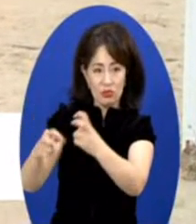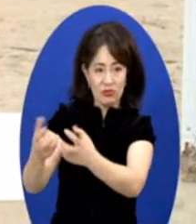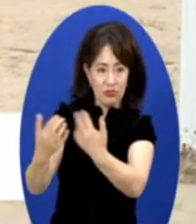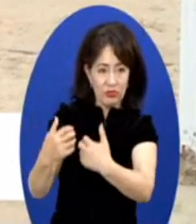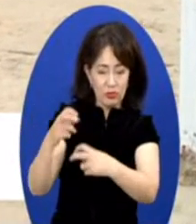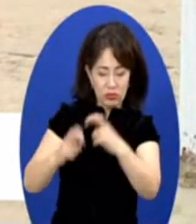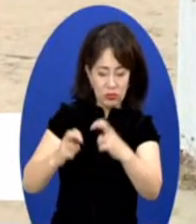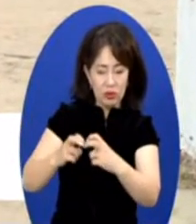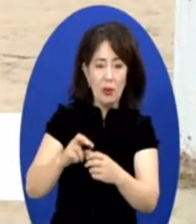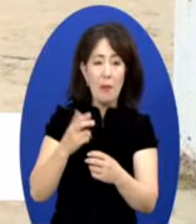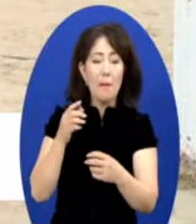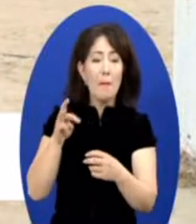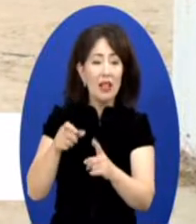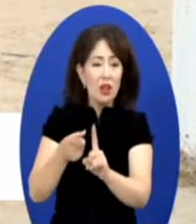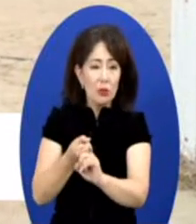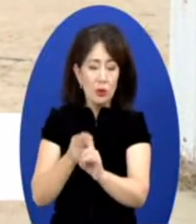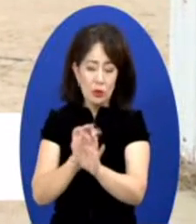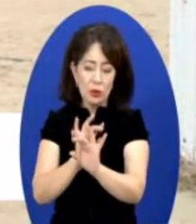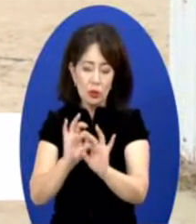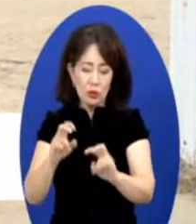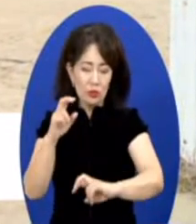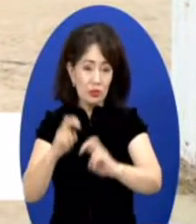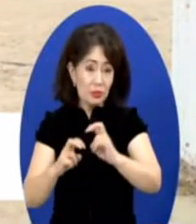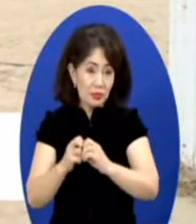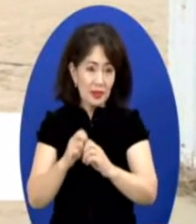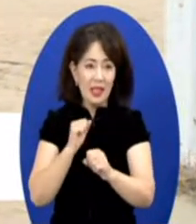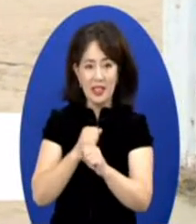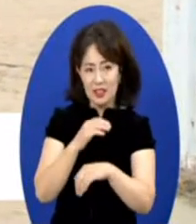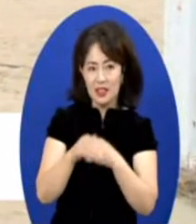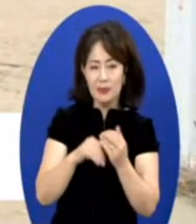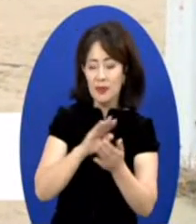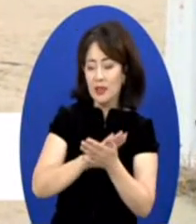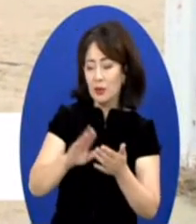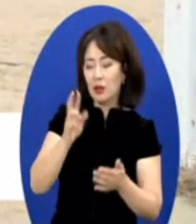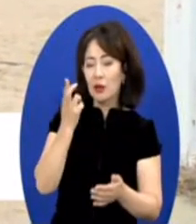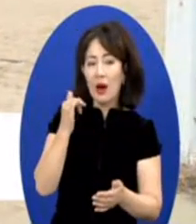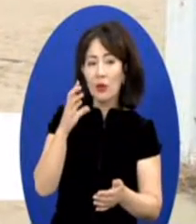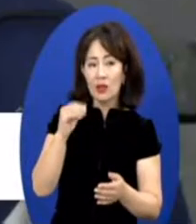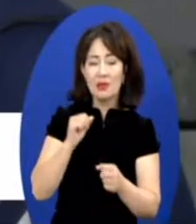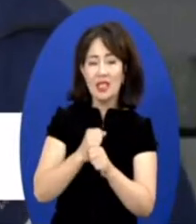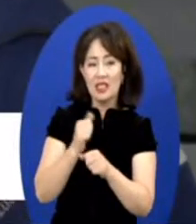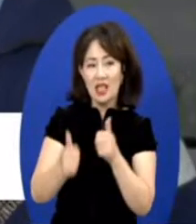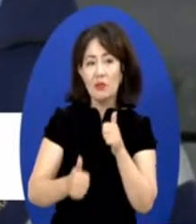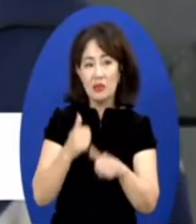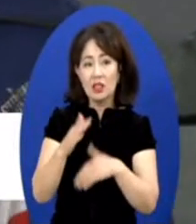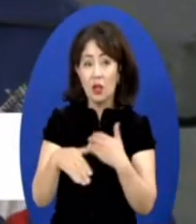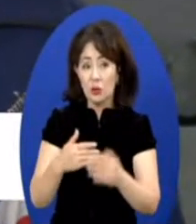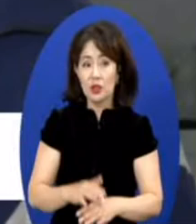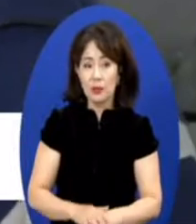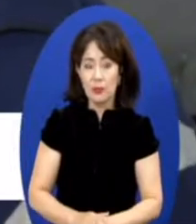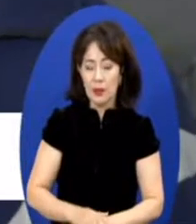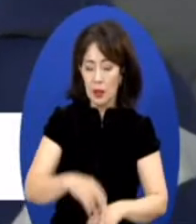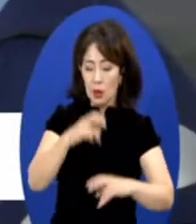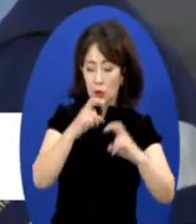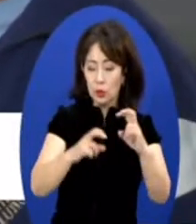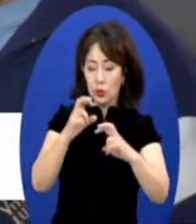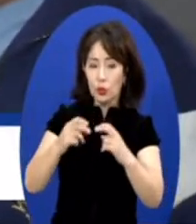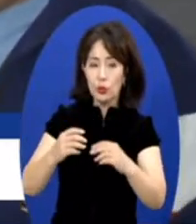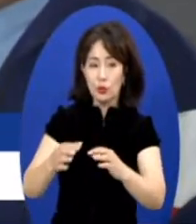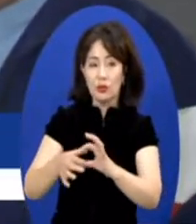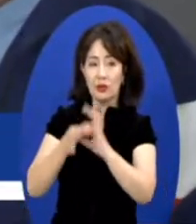боловсруулах үйлдвэр барьж байгаа. Энэ ховд үйлдвэр гэх юм байна гэж байгаа гэж ажиллаж байгаа. Хийж ижил цэвэрлэг байгуулагч ажиллаж амжилттай явагдаж байна. А үйлдвэрүүд ажилд